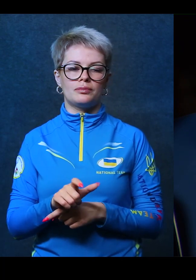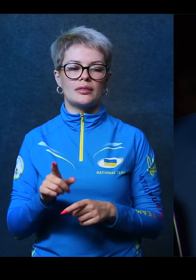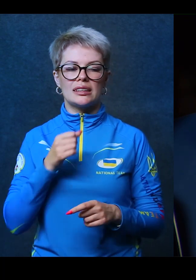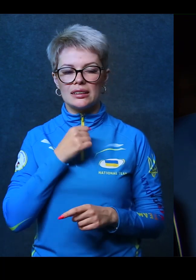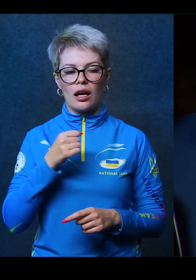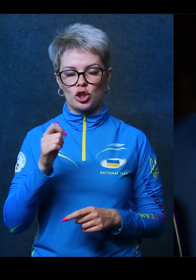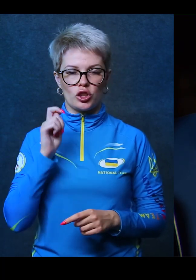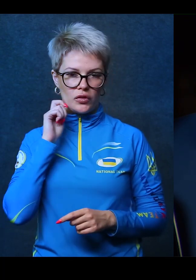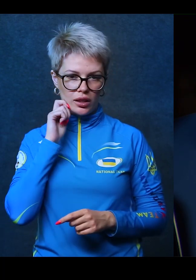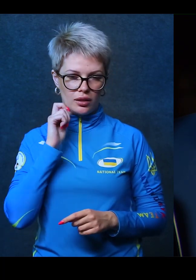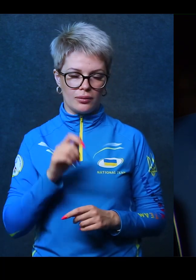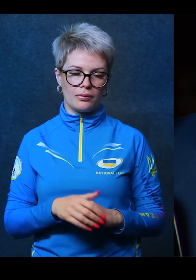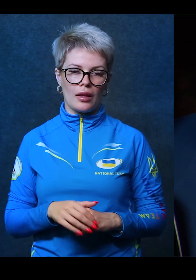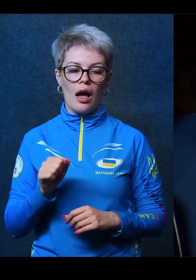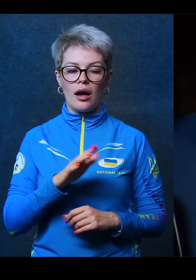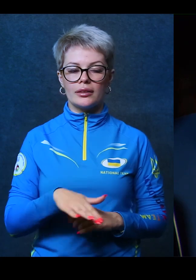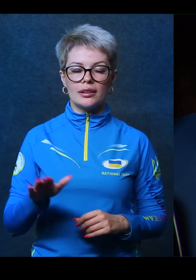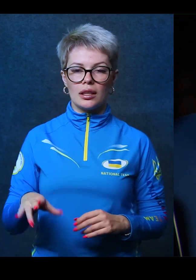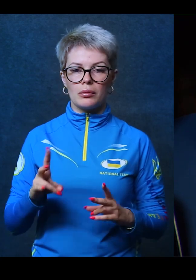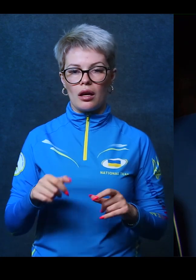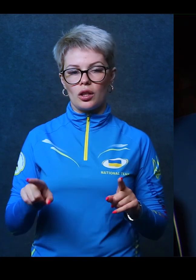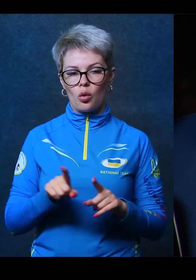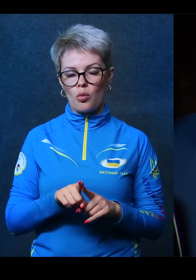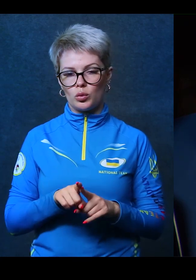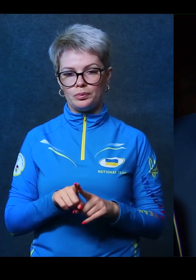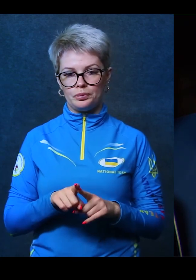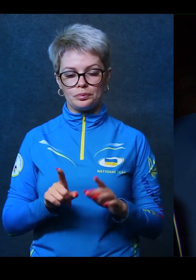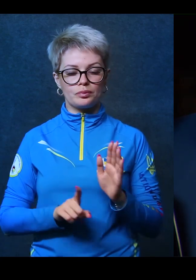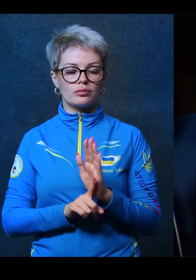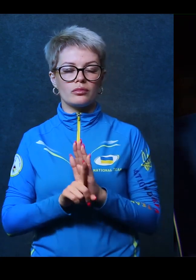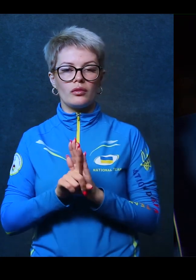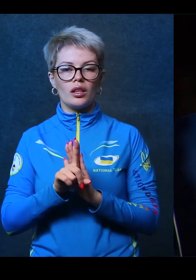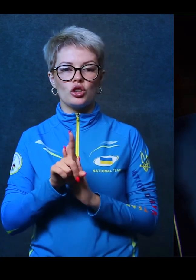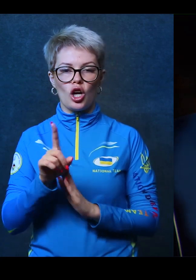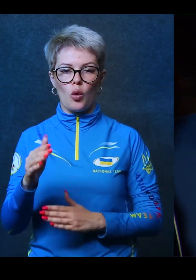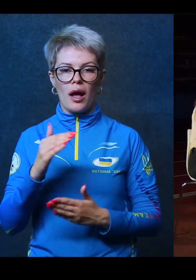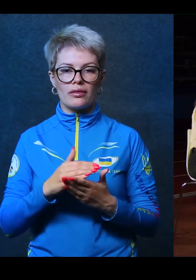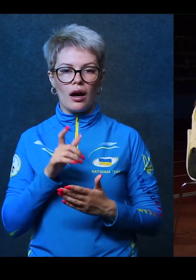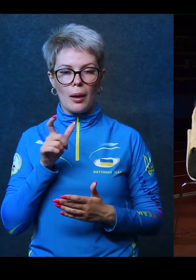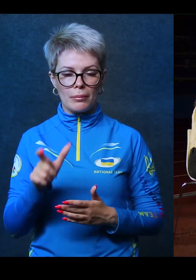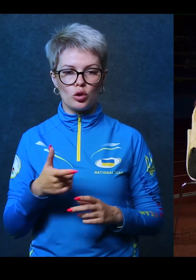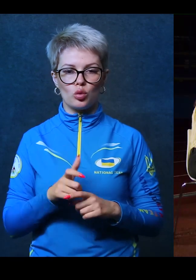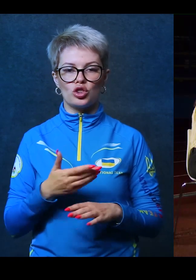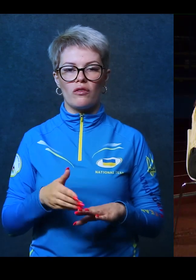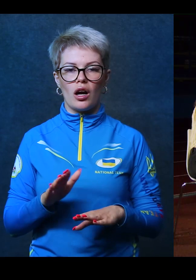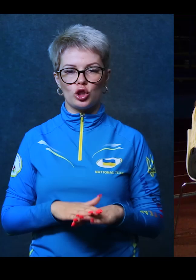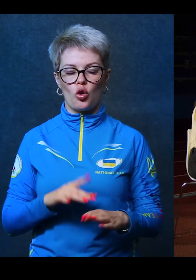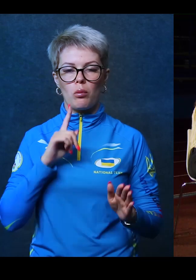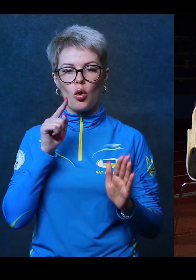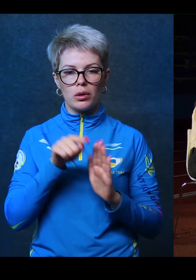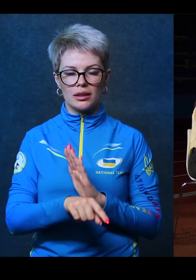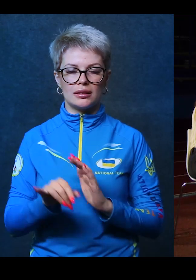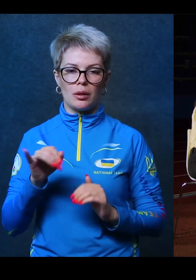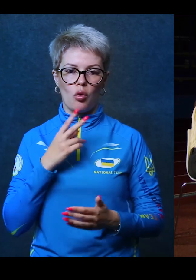такий старший вік. А дітям на такому начальному етапі дуже важко якось пробитися